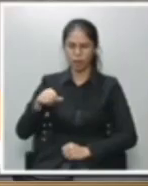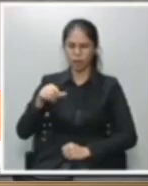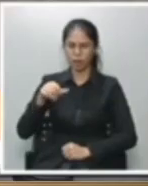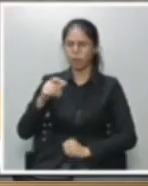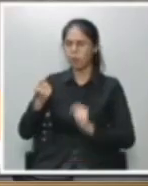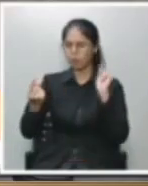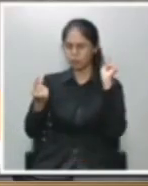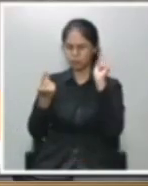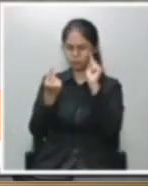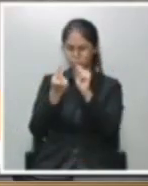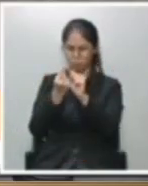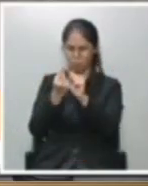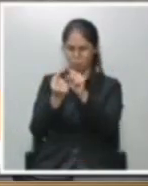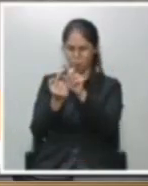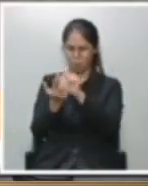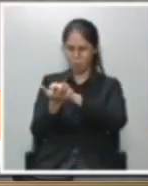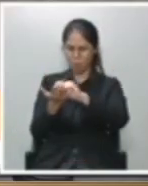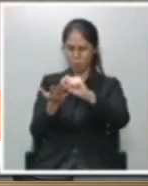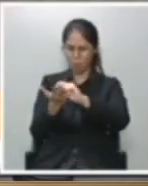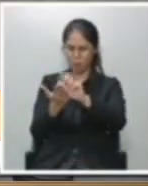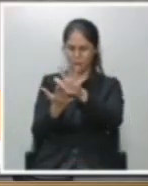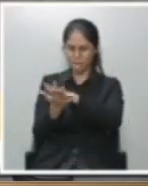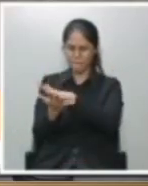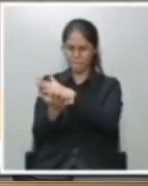วปฏิบัติว่าใครยึดอำนาจมา